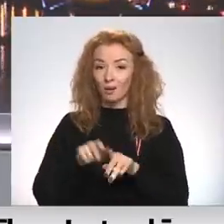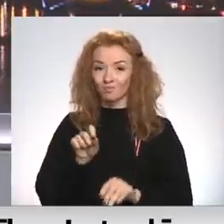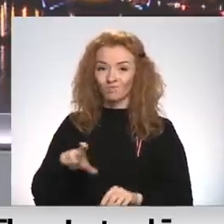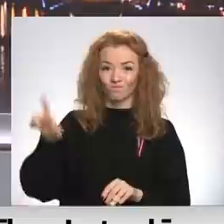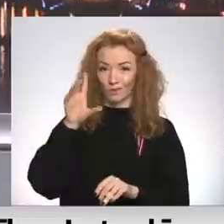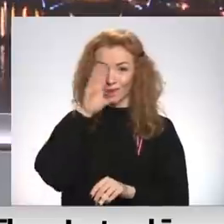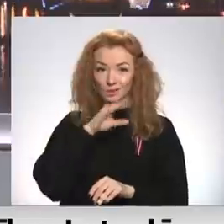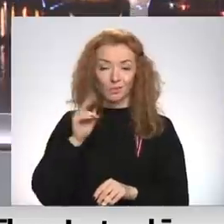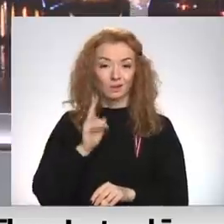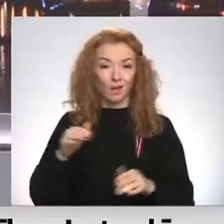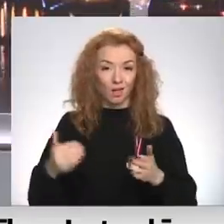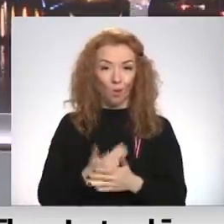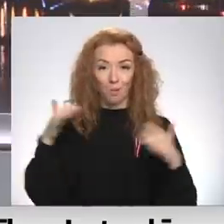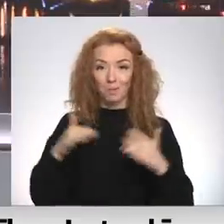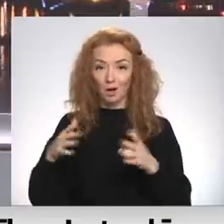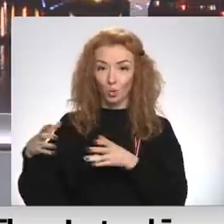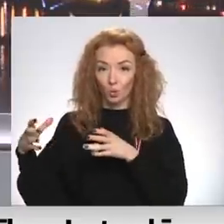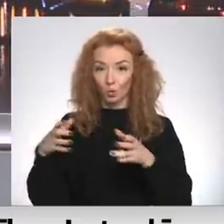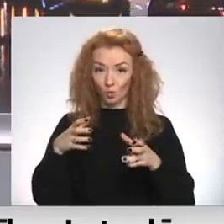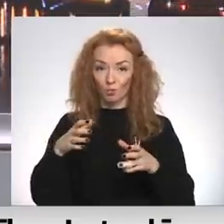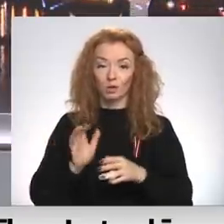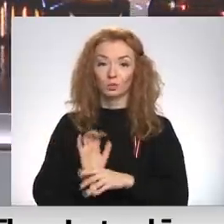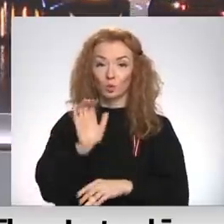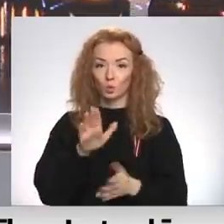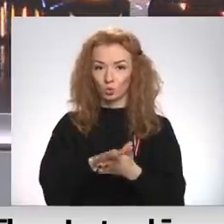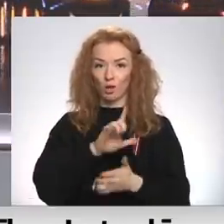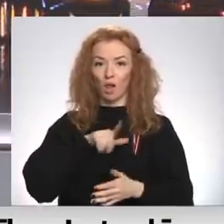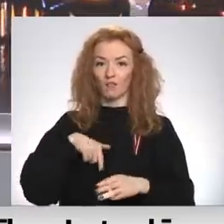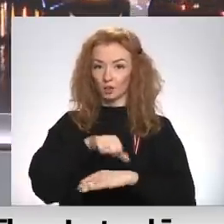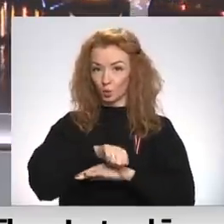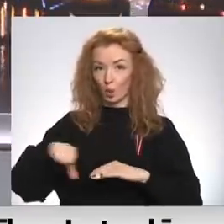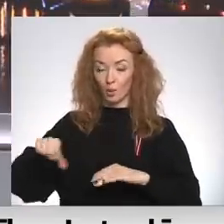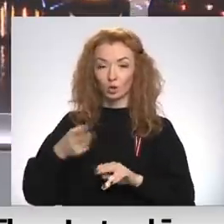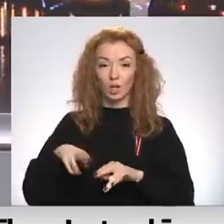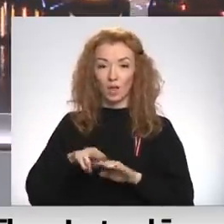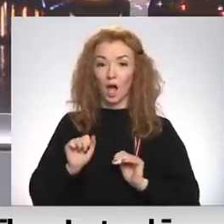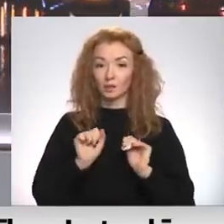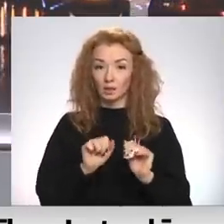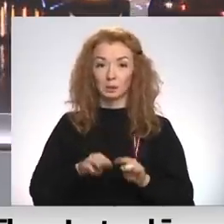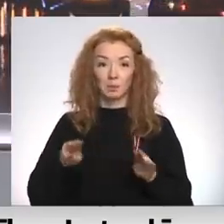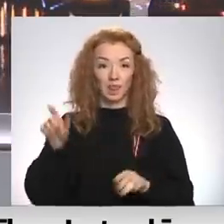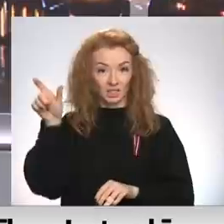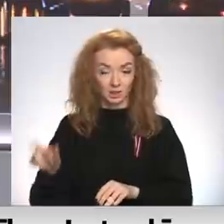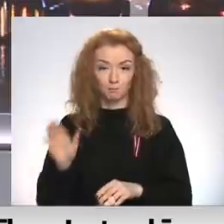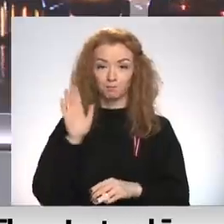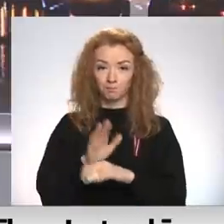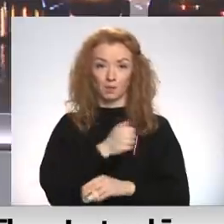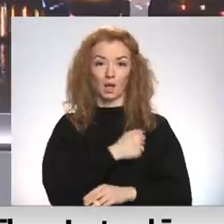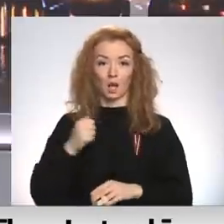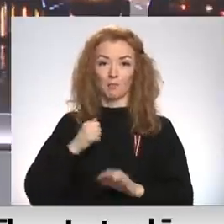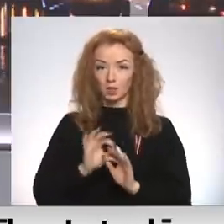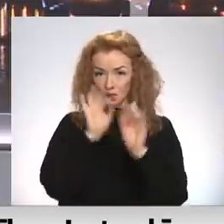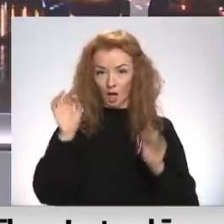ka jaunas migrantu grupas varētu tikt virzītas arī Latvijas robežas virzienā. Tādēļ aizsardzības ministrs uzdevis bruņotajiem spēkiem